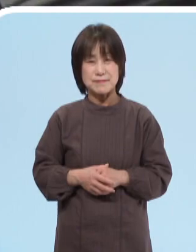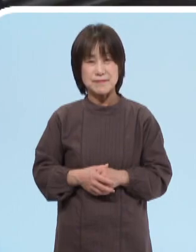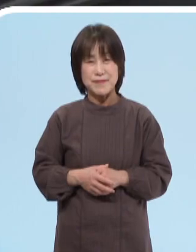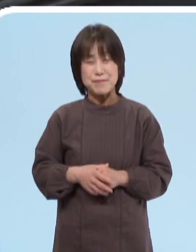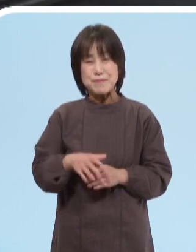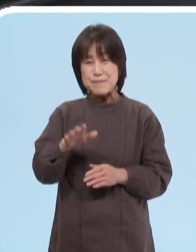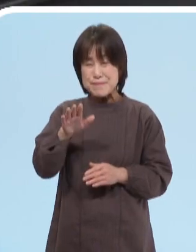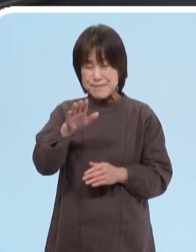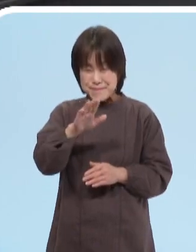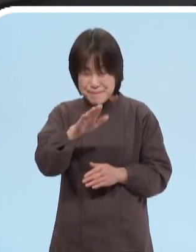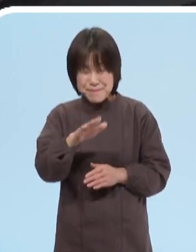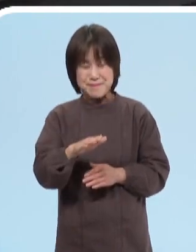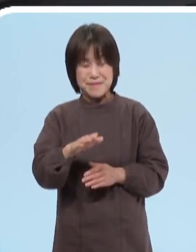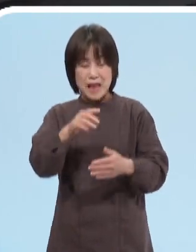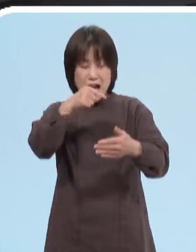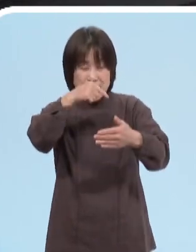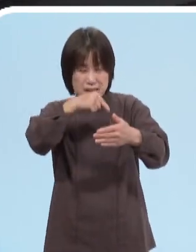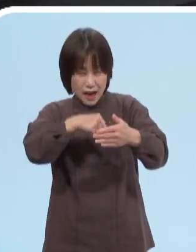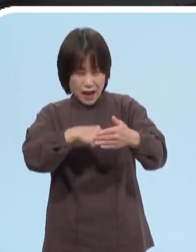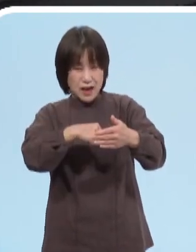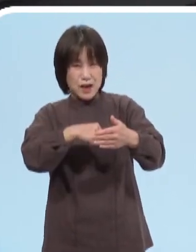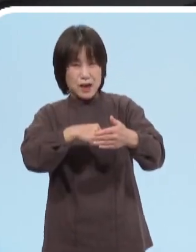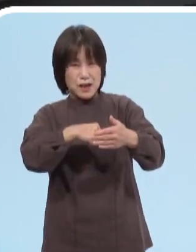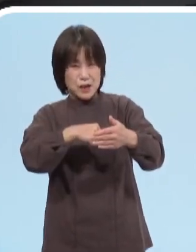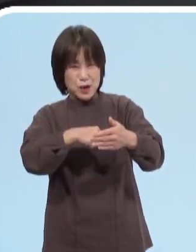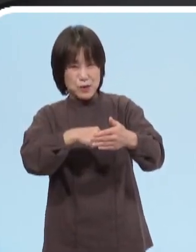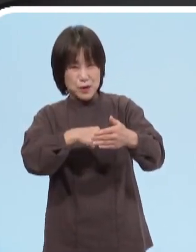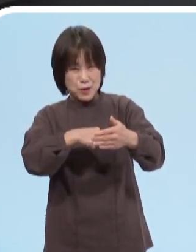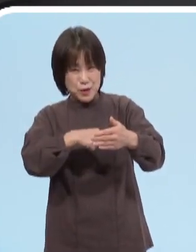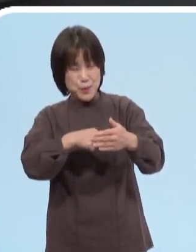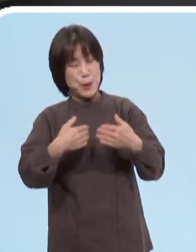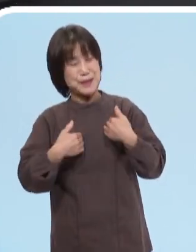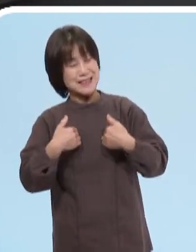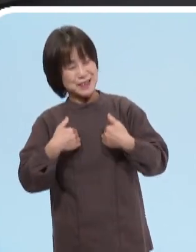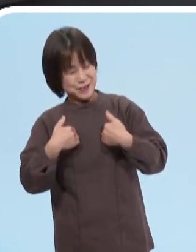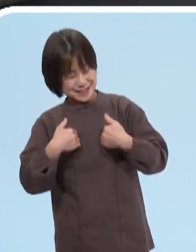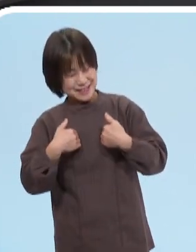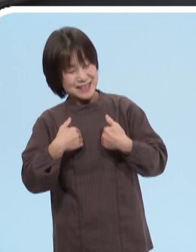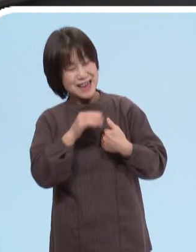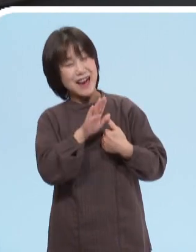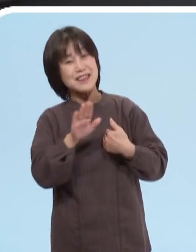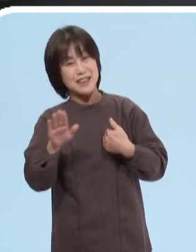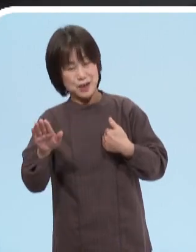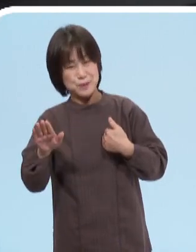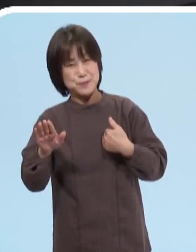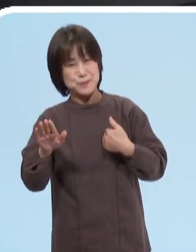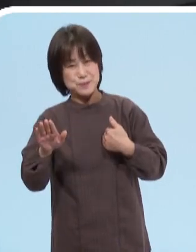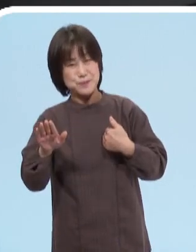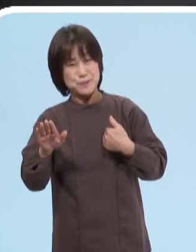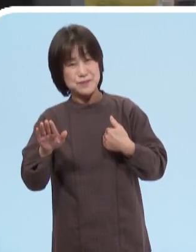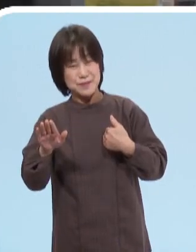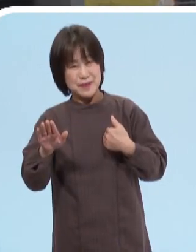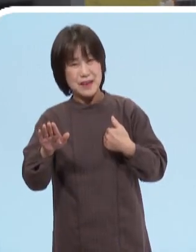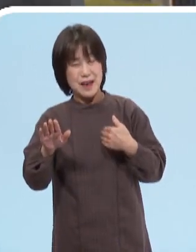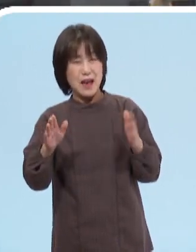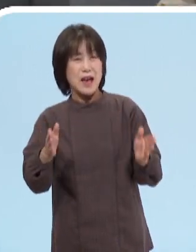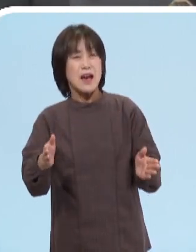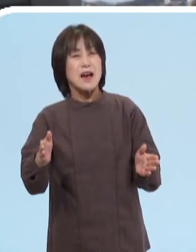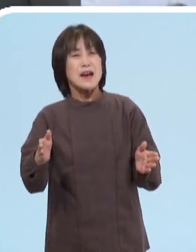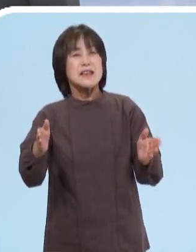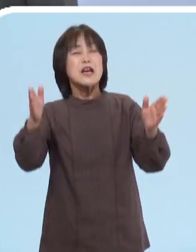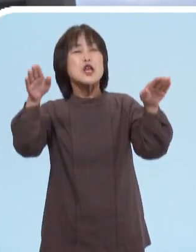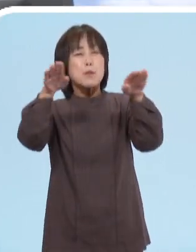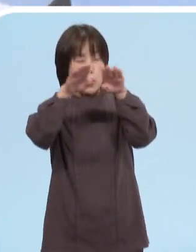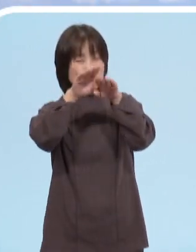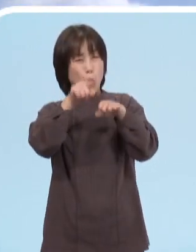いや、竹広さん、中も本当に楽しめる箇所が満載だったんですけど、はい、この建物